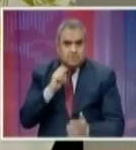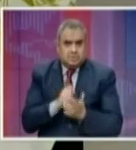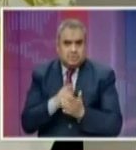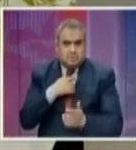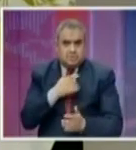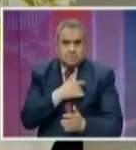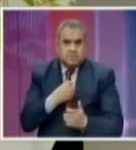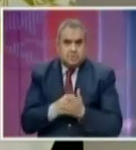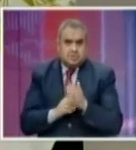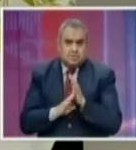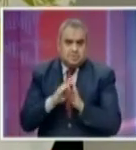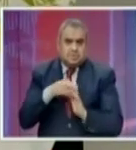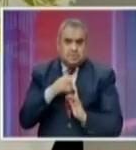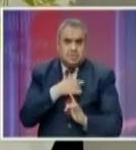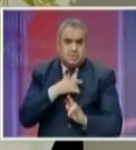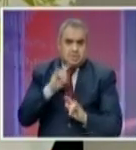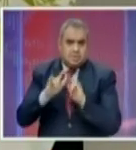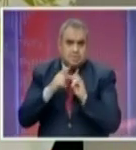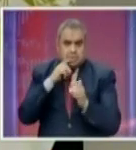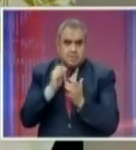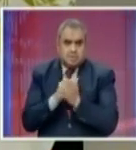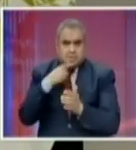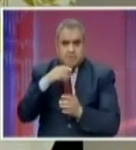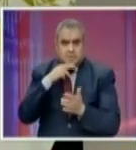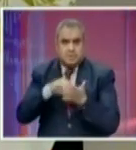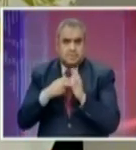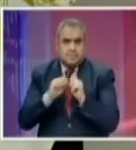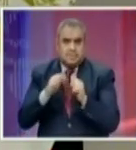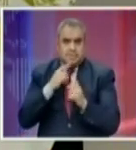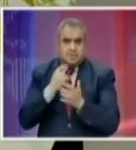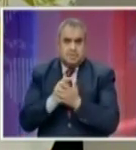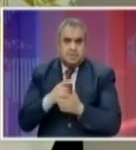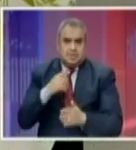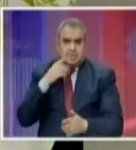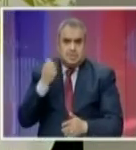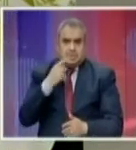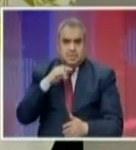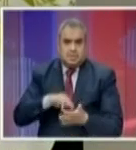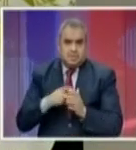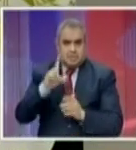بحب العيد كرهيني قوي قوي واشوف تاني انا بحب الدكتور عامر معده